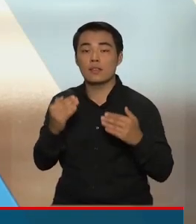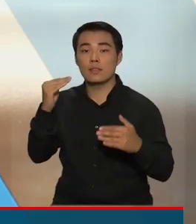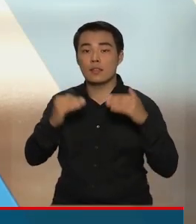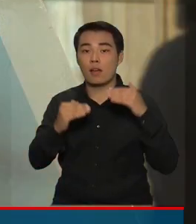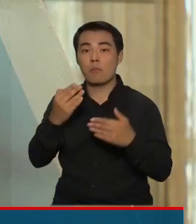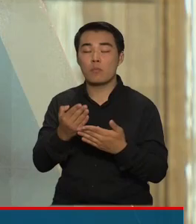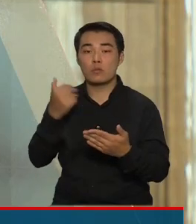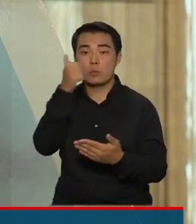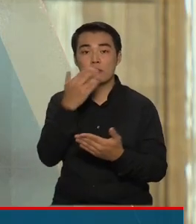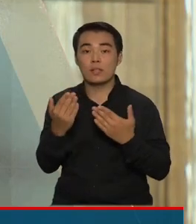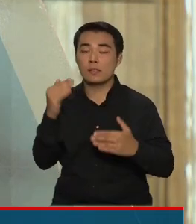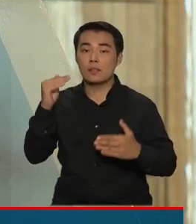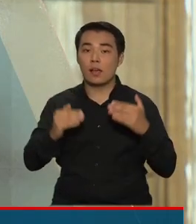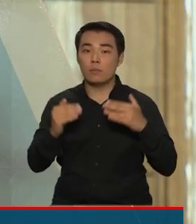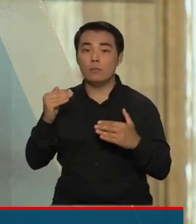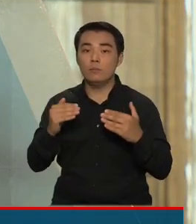кезде алдыңғы жылдарға